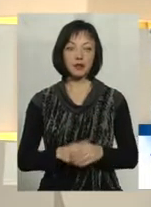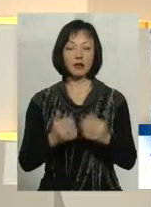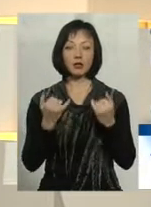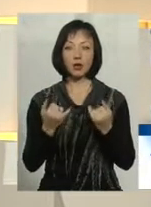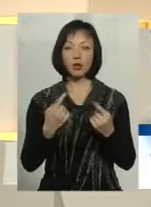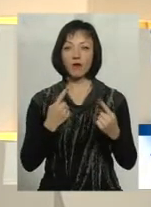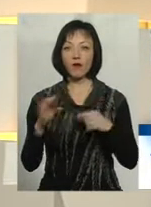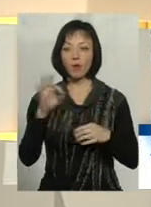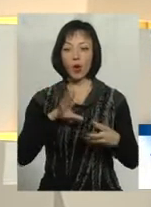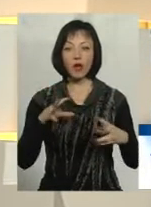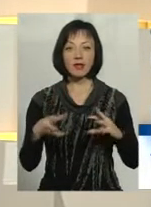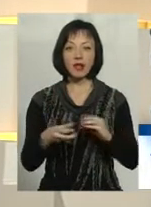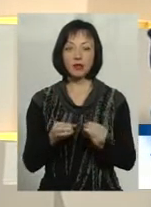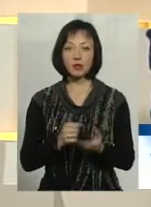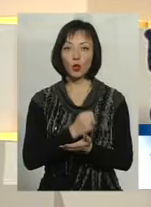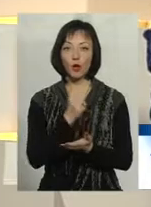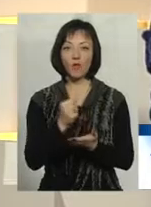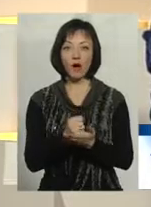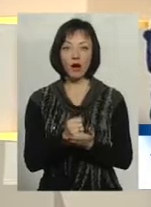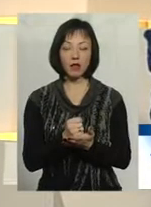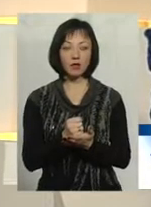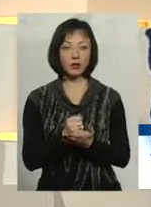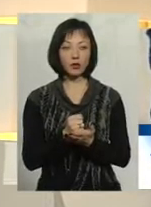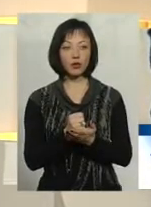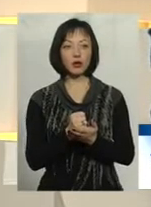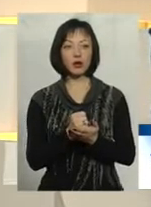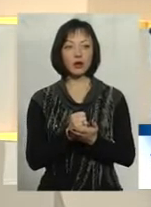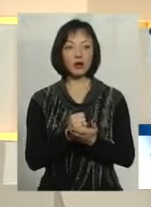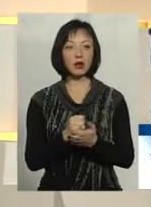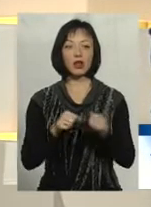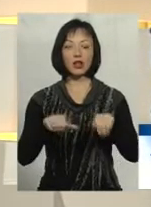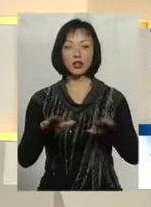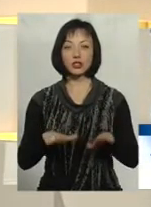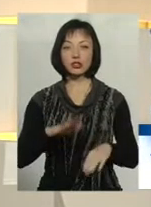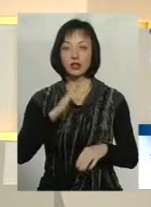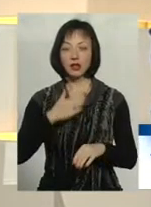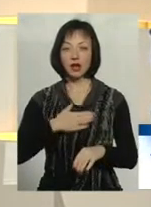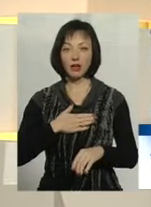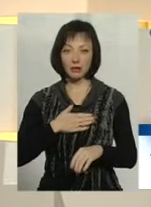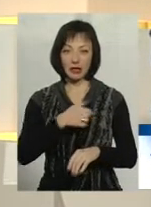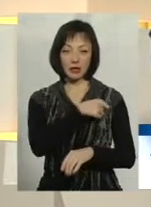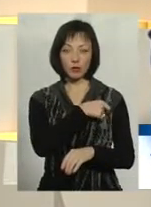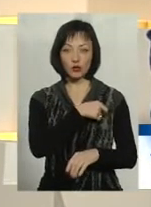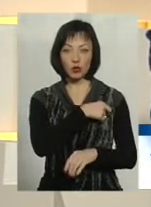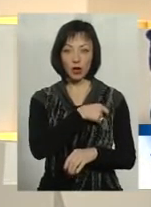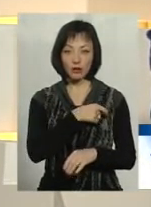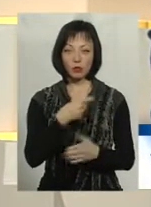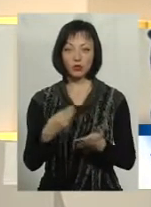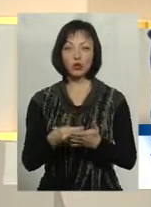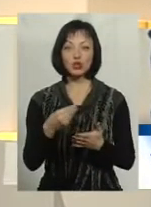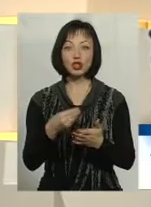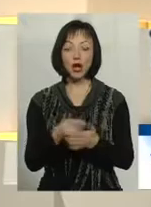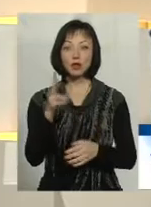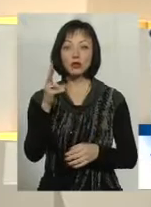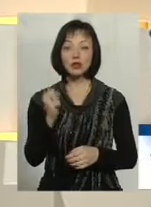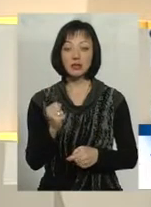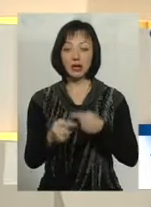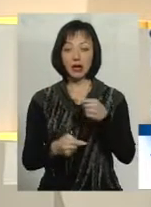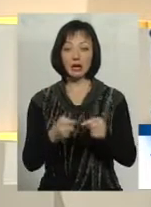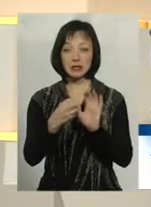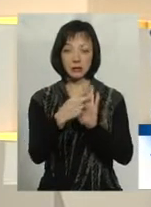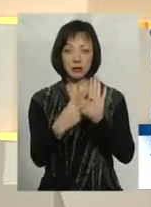кишені. Ми кажемо, що мусимо витрачати свої кошти, витрачати, хоча держава ніби закладає кошти, але це воно в основному йде на утримання закладів,